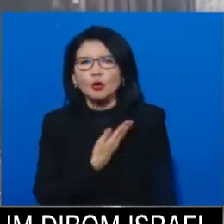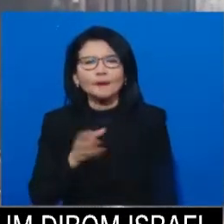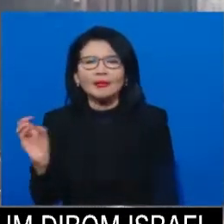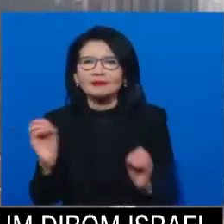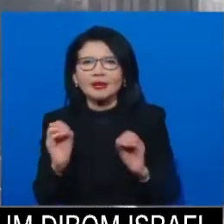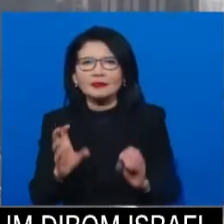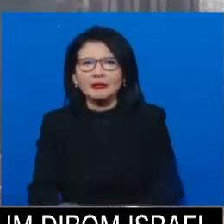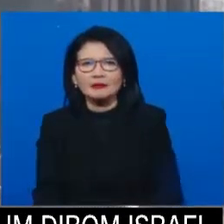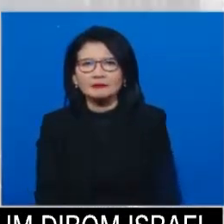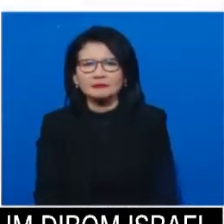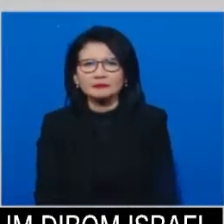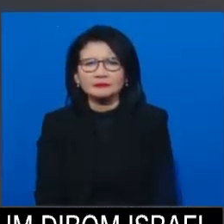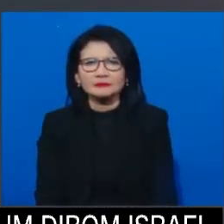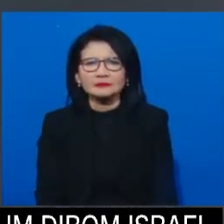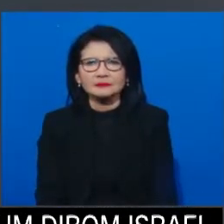kebakaran